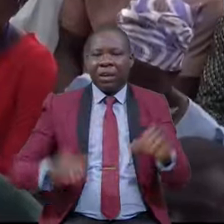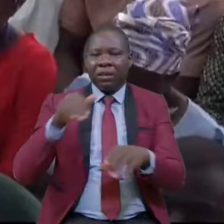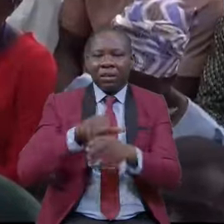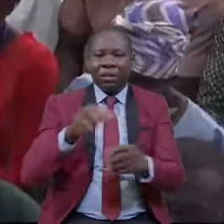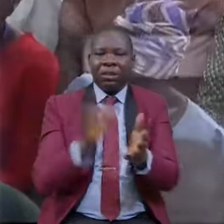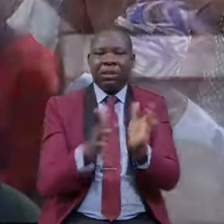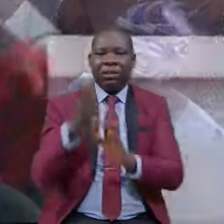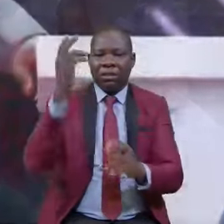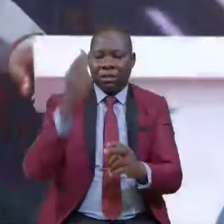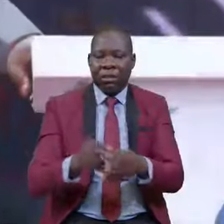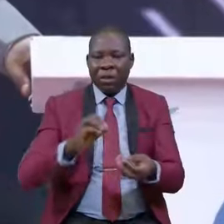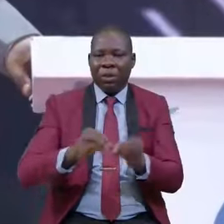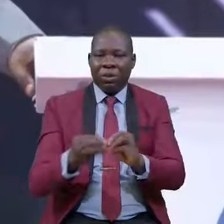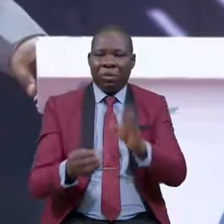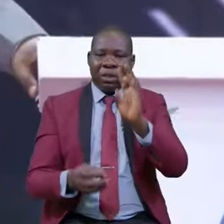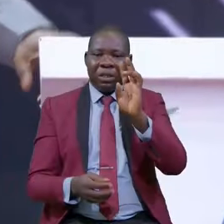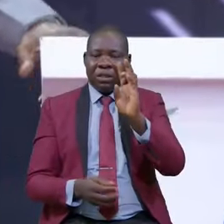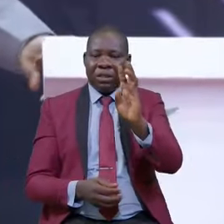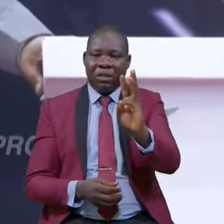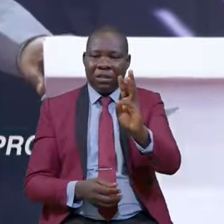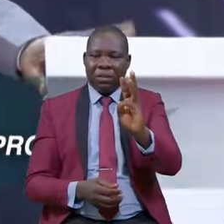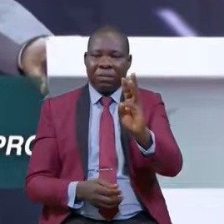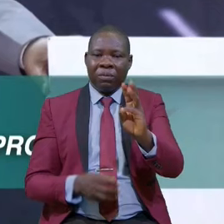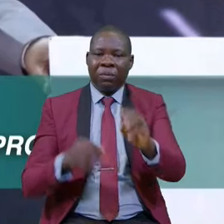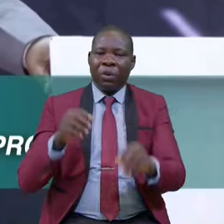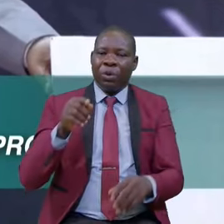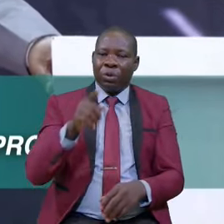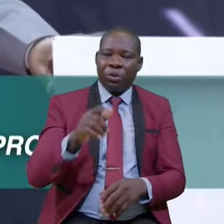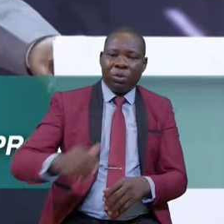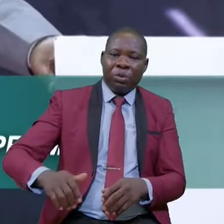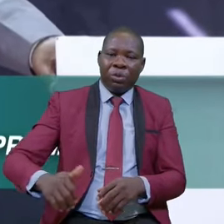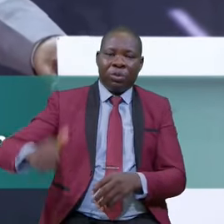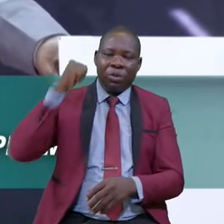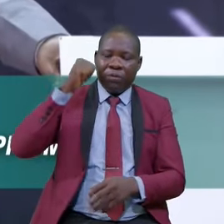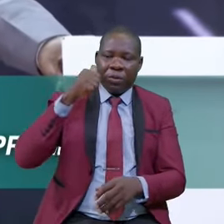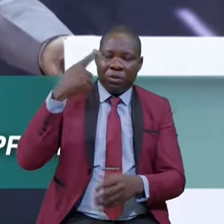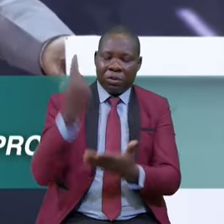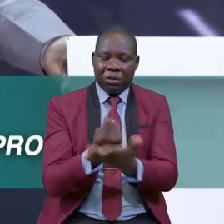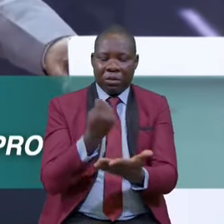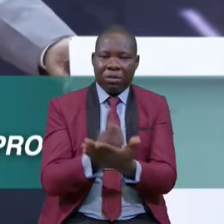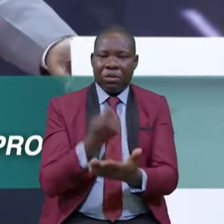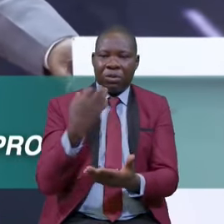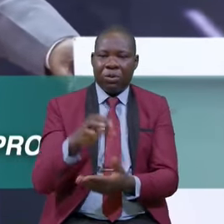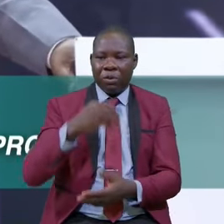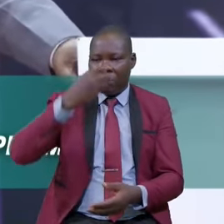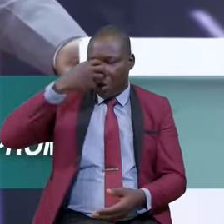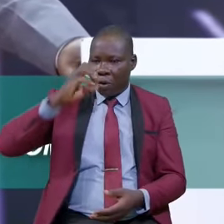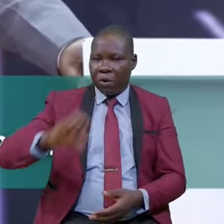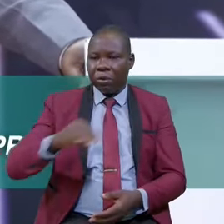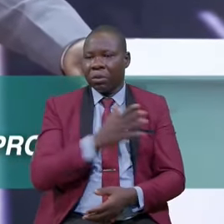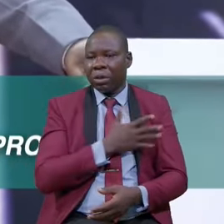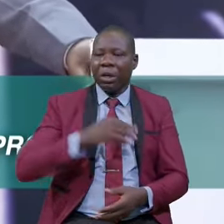six, sixièmement, tu dois refuser les trésors de corruption et de compromission. Number